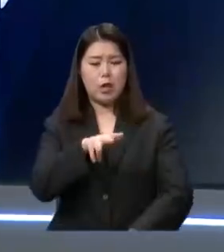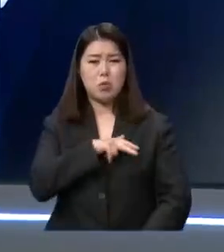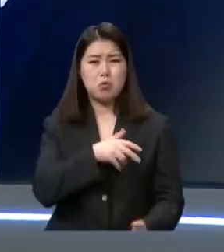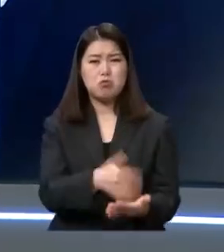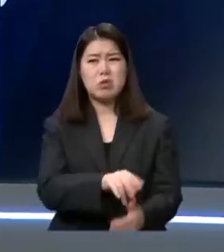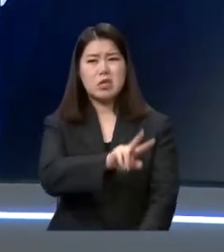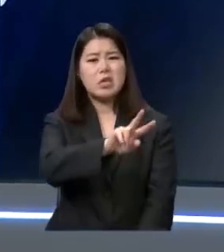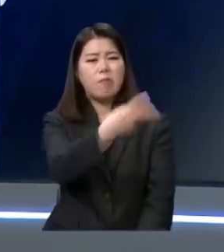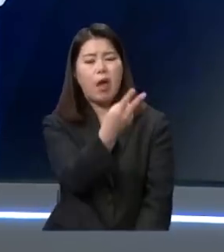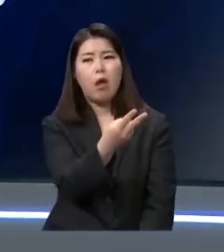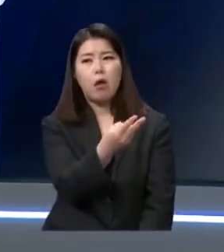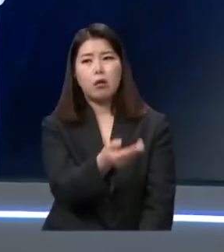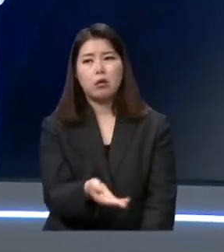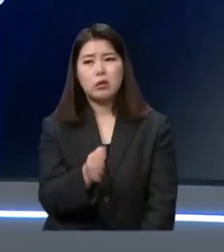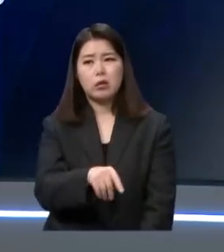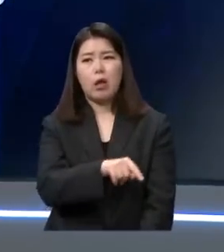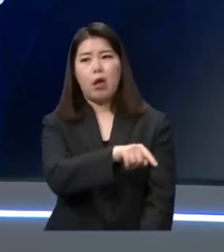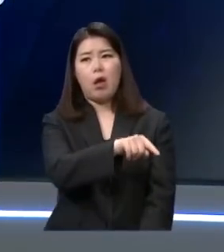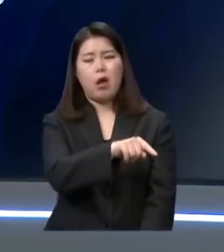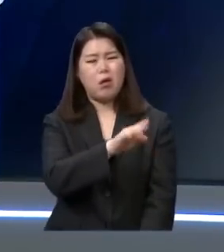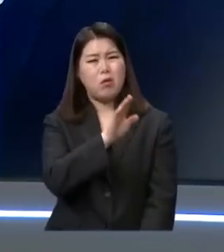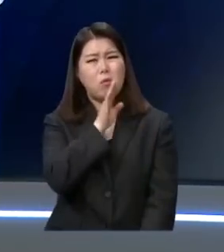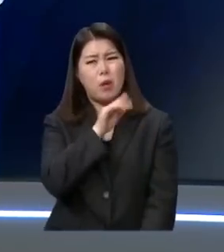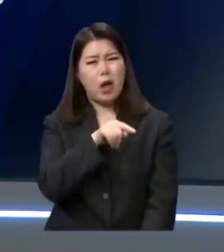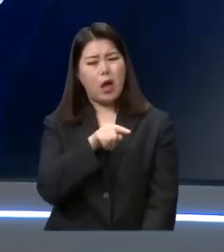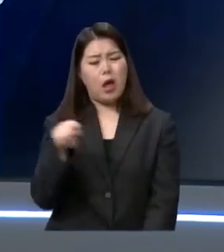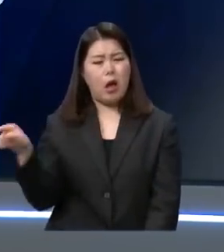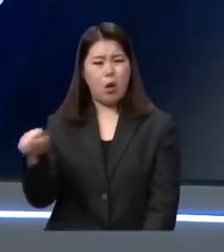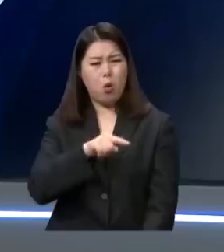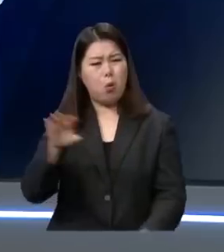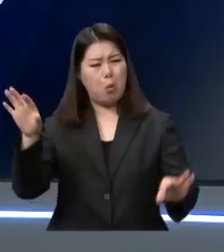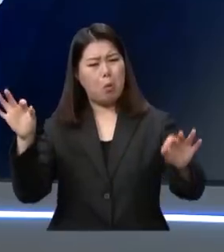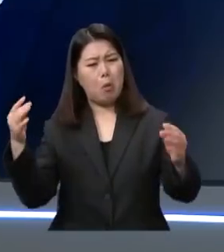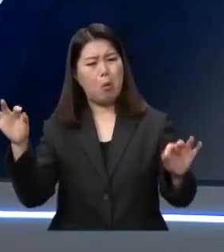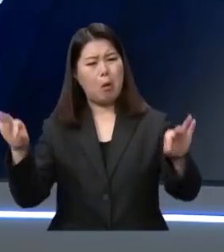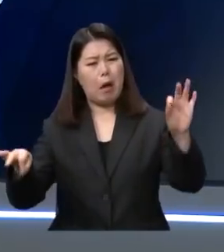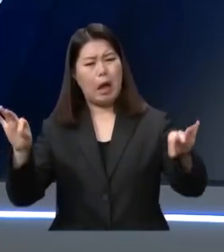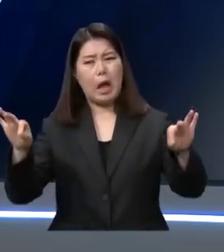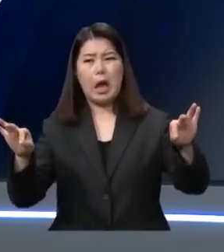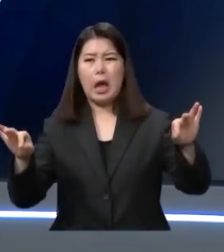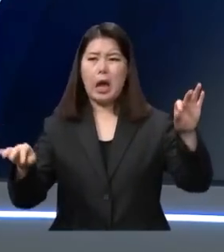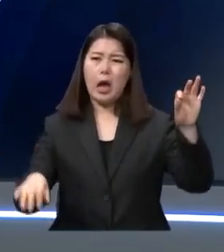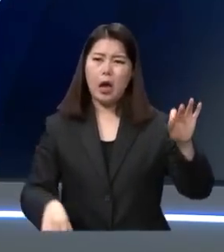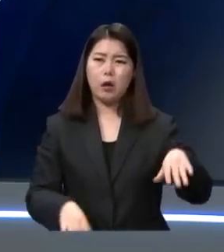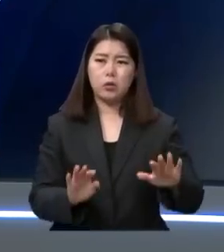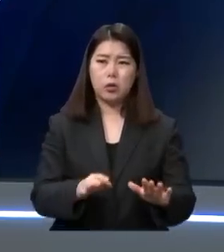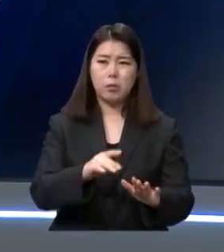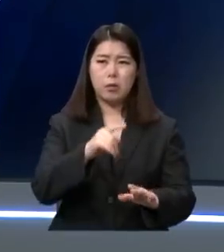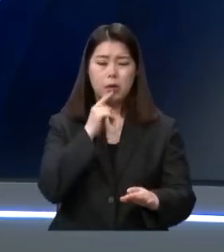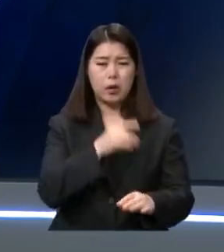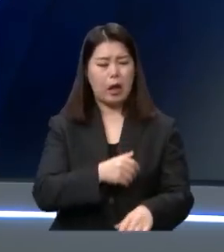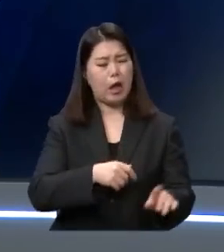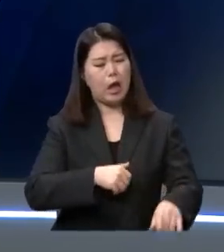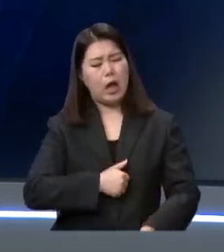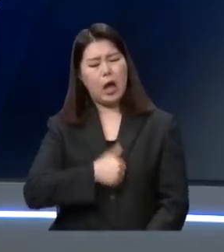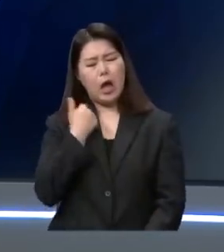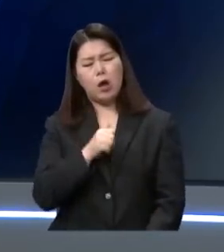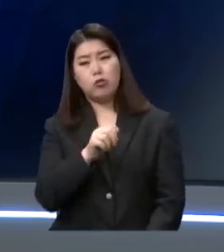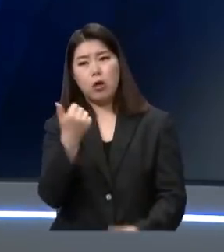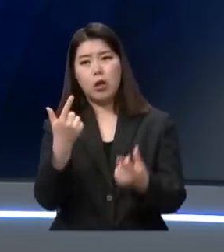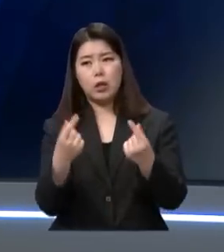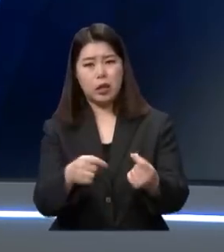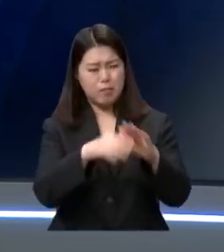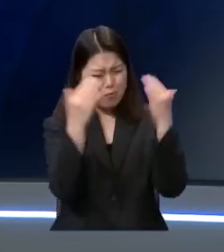200석을 줘도 수박들이 다수인 민주당은 국힘만도 못하다 민주시민 화평 나 주길 소방 놈들 완전